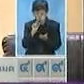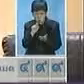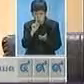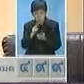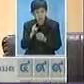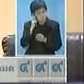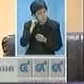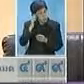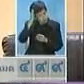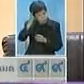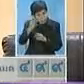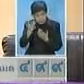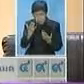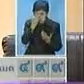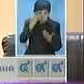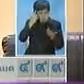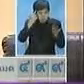อนาคต